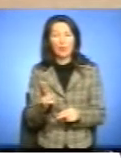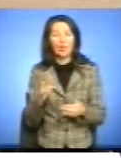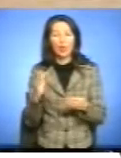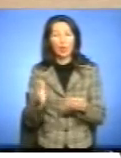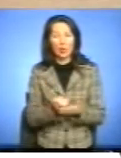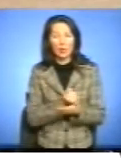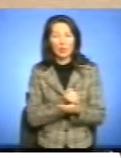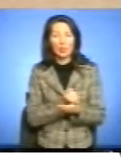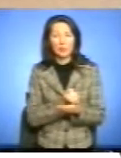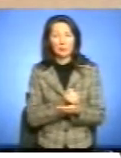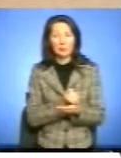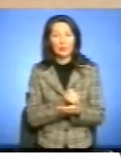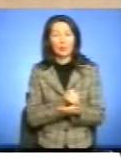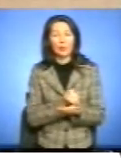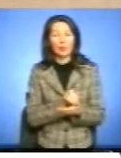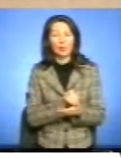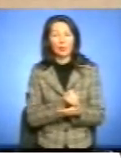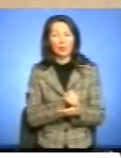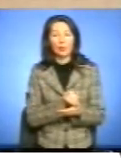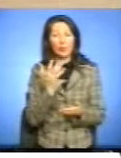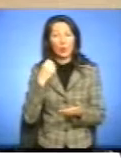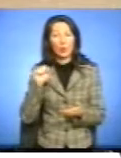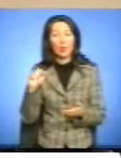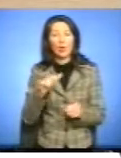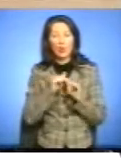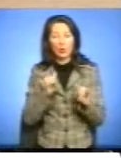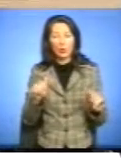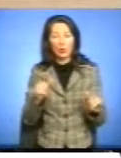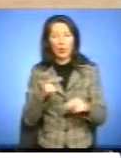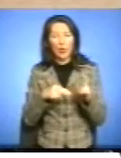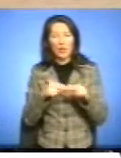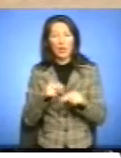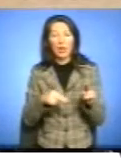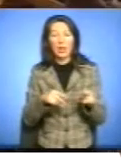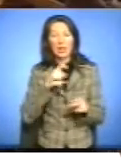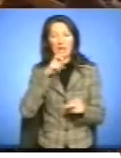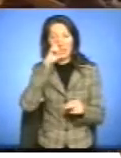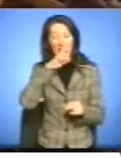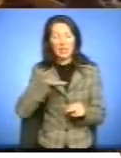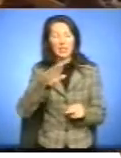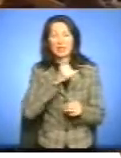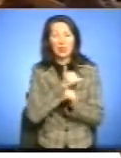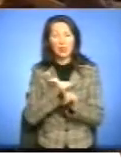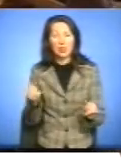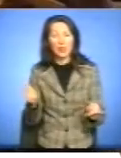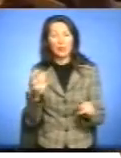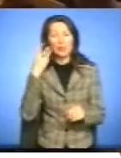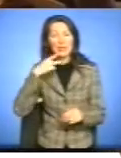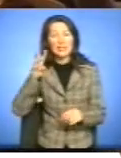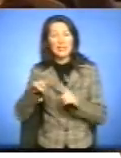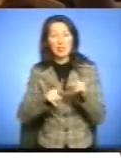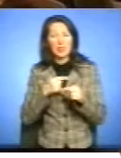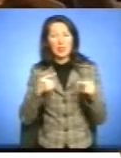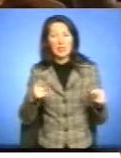досягти успіхів в розбудові країни неможливо. Модернізаційні зміни у різних